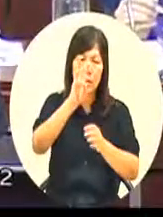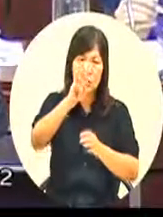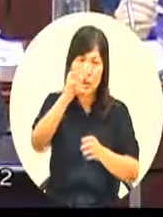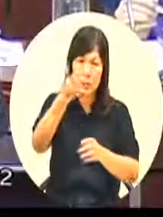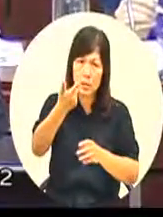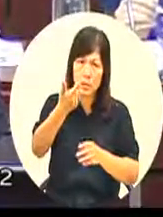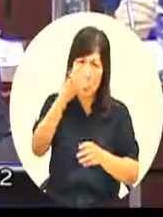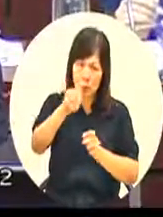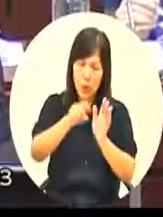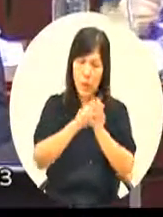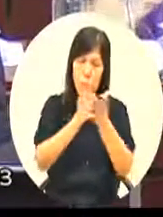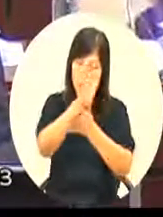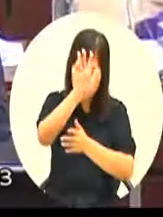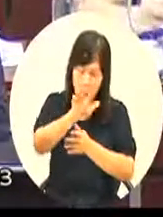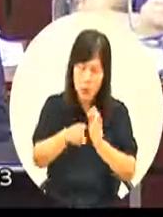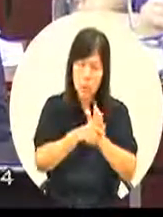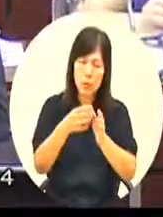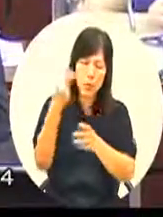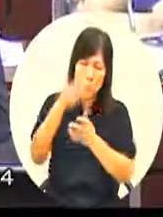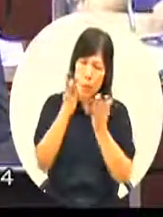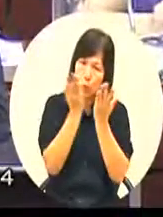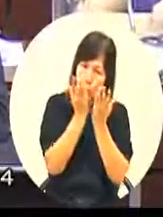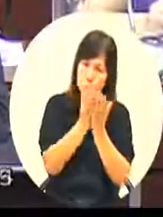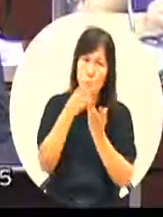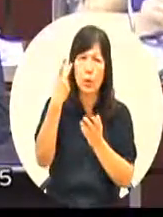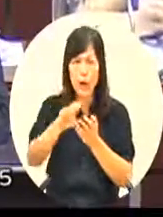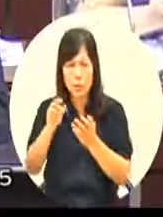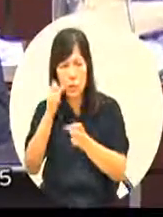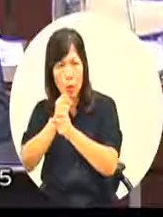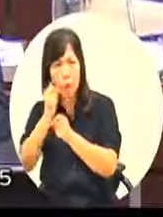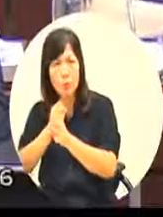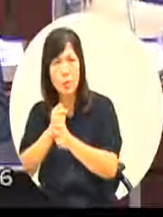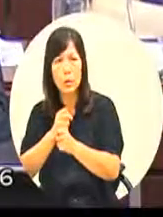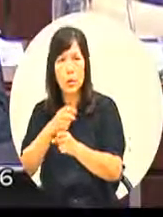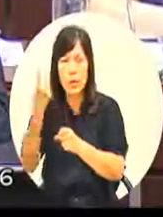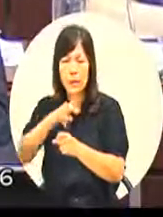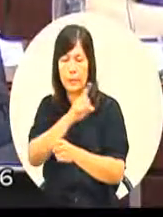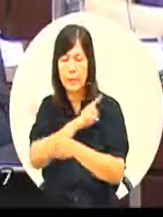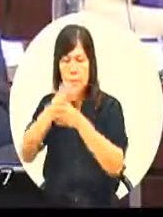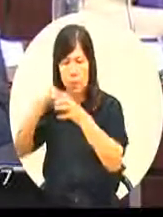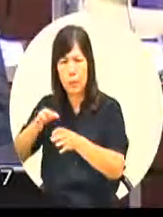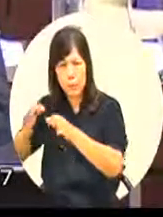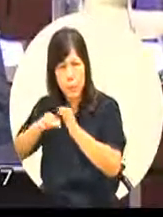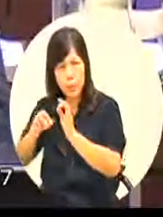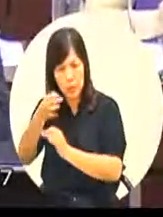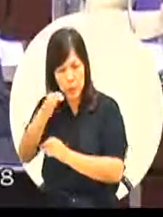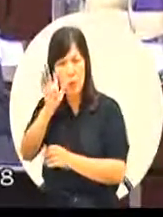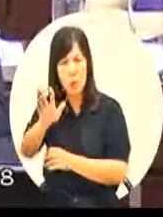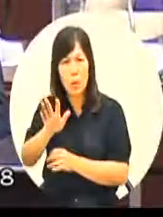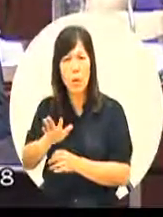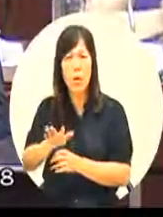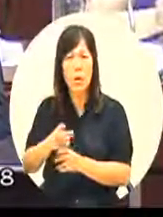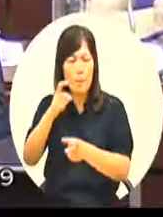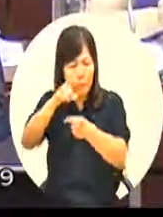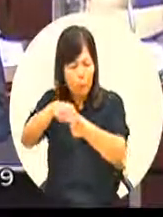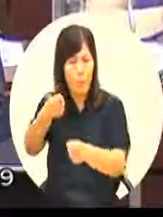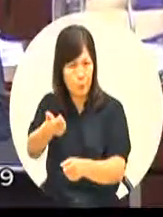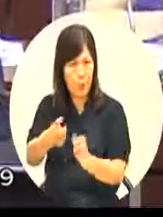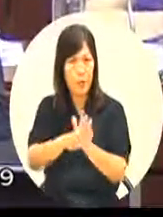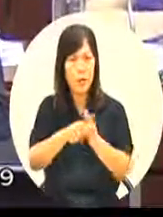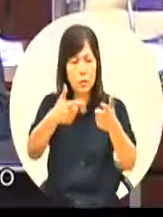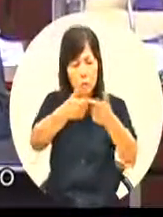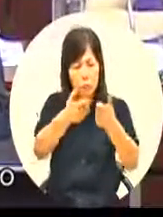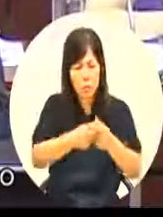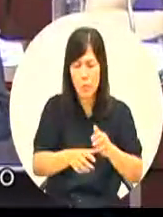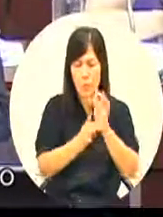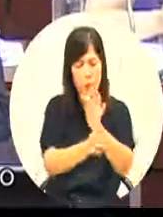来的一个不管是继续念书或者是就业或者是创业的基金，利益是很好，但是真的配套还不够